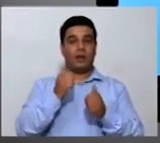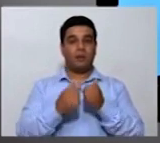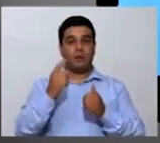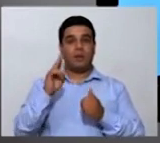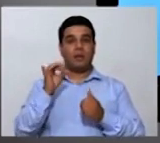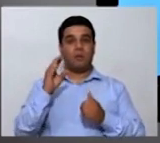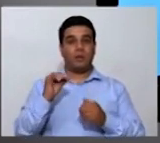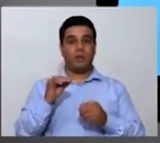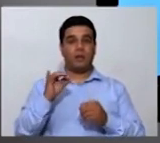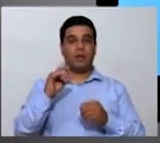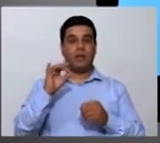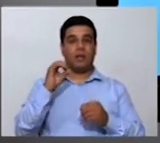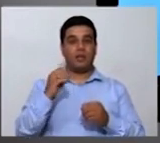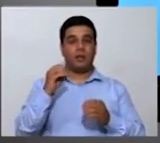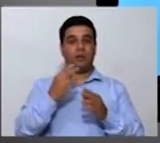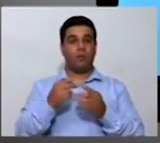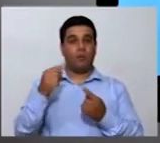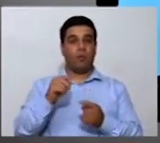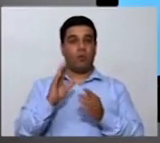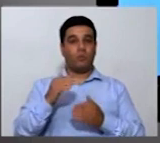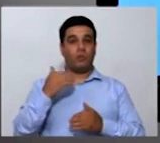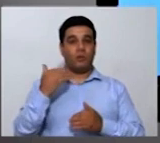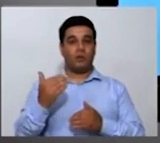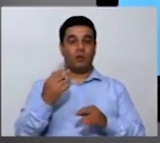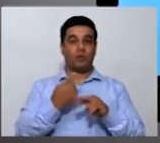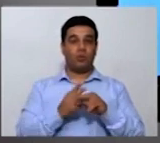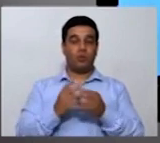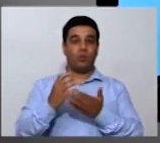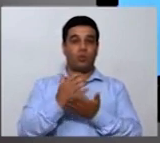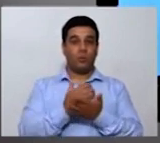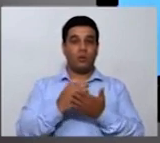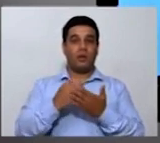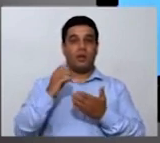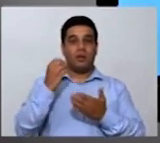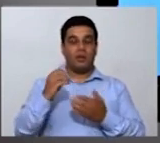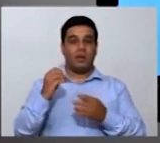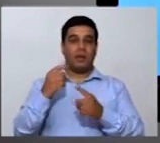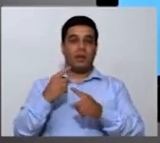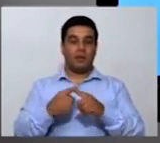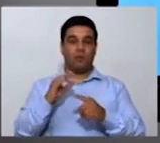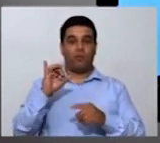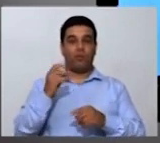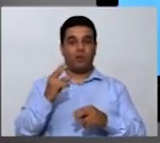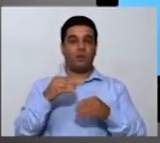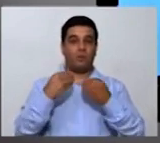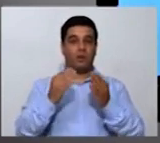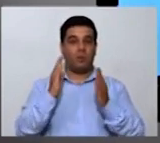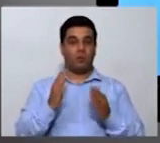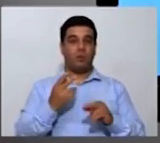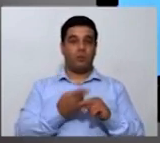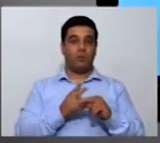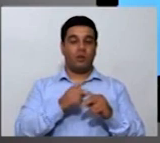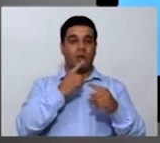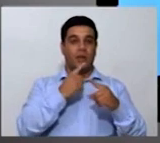qiymatiga y son mos keltirilgan bo'lsa, shu to'plamda yx funksiya berilgan deyiladi. Bunda